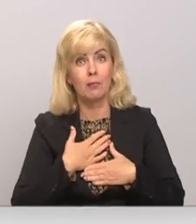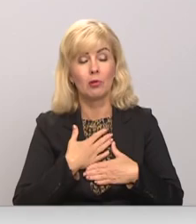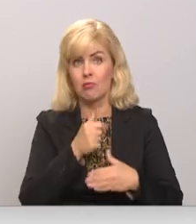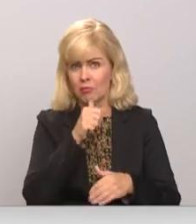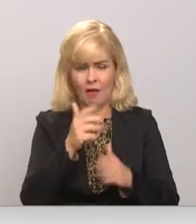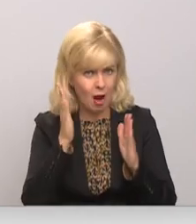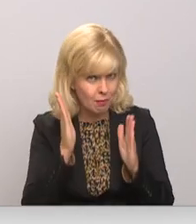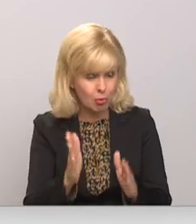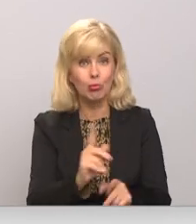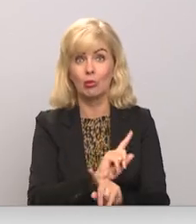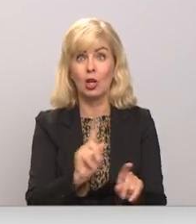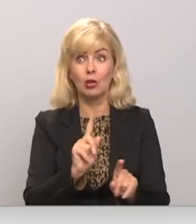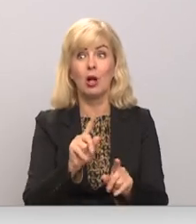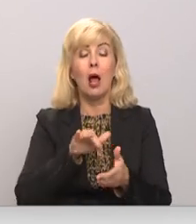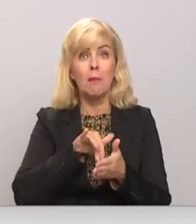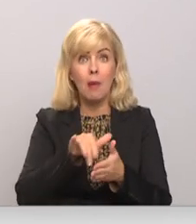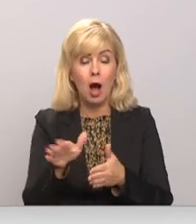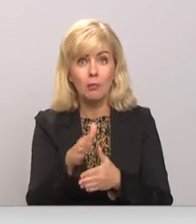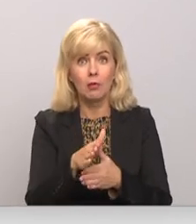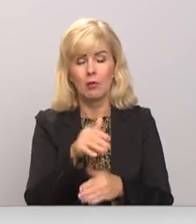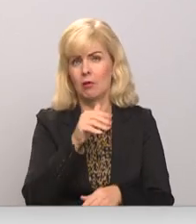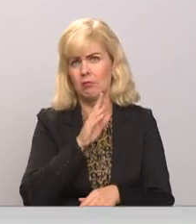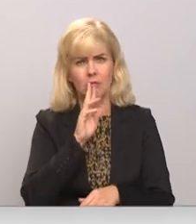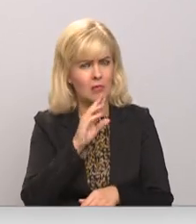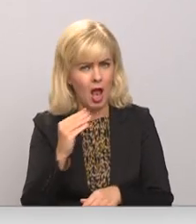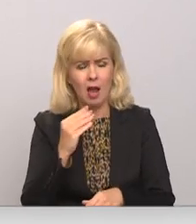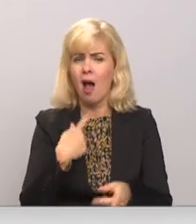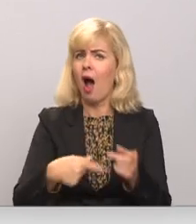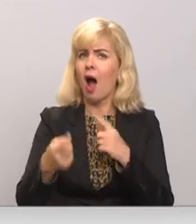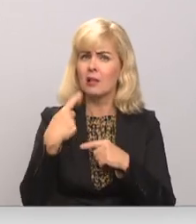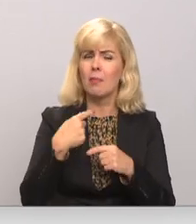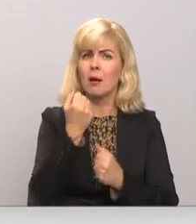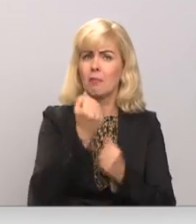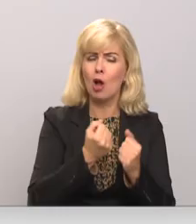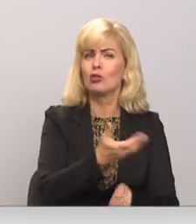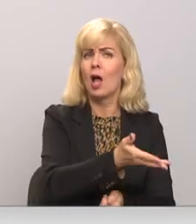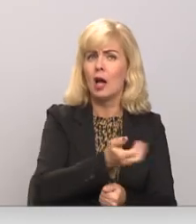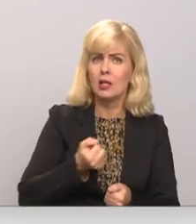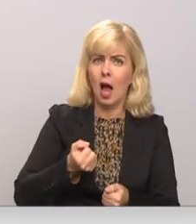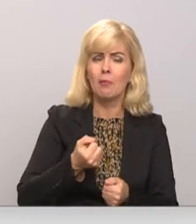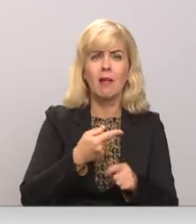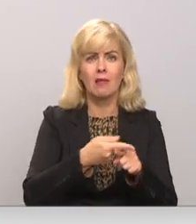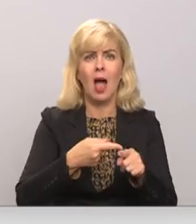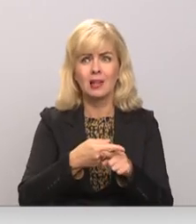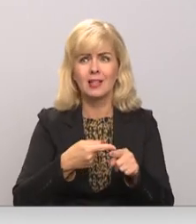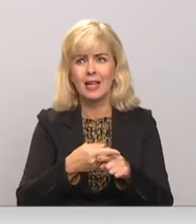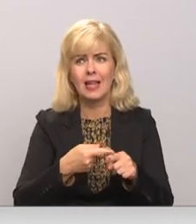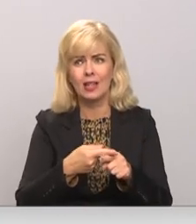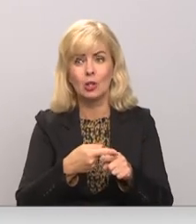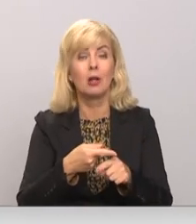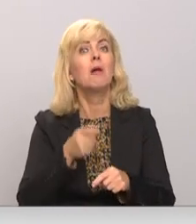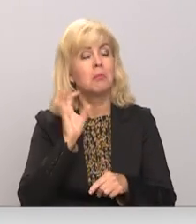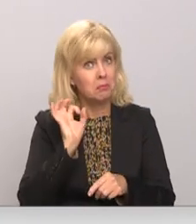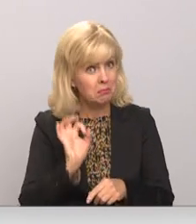ir. Paeju palāk, es domāju, nē, jāiet apakaļ uz mašīnu, jāpaņem docītis, runcītis.